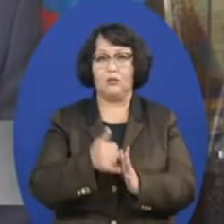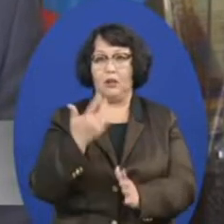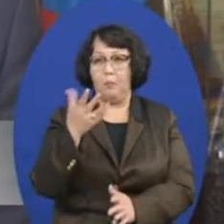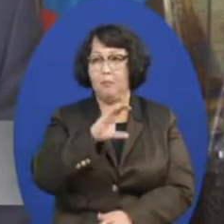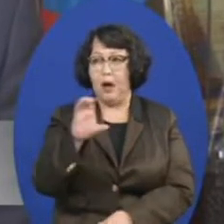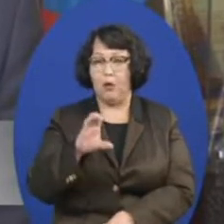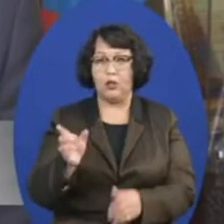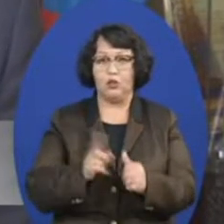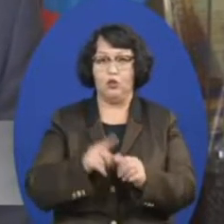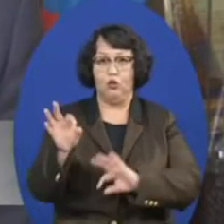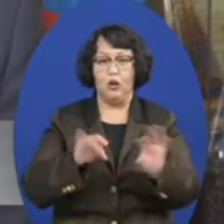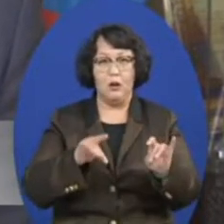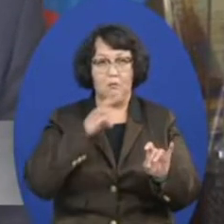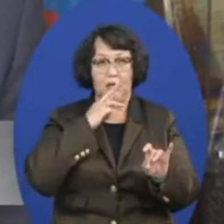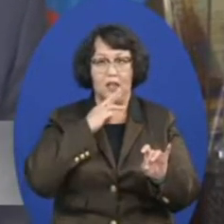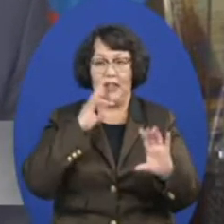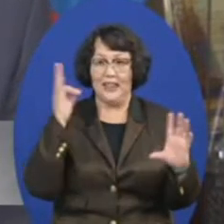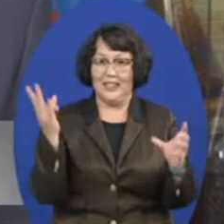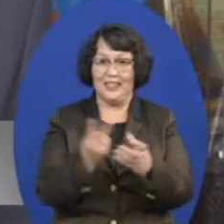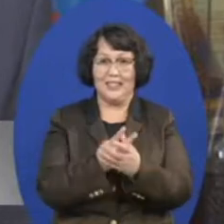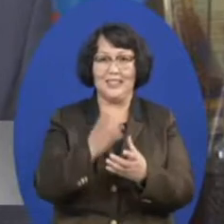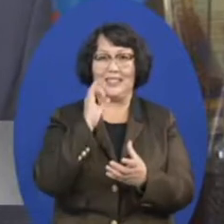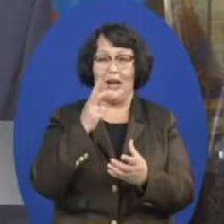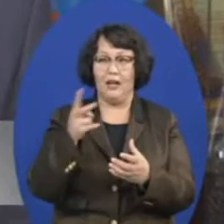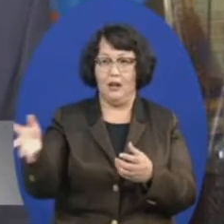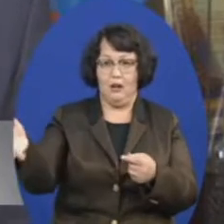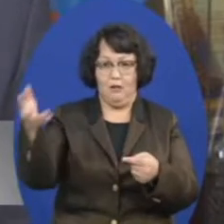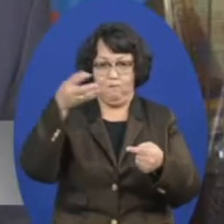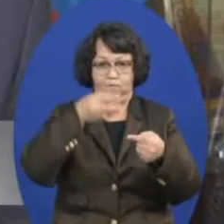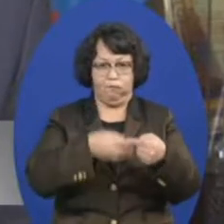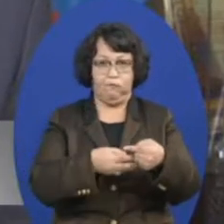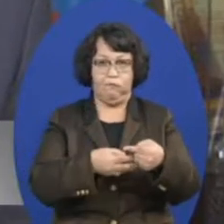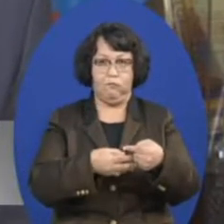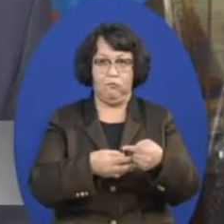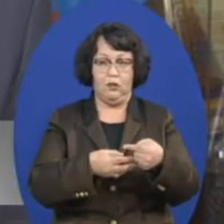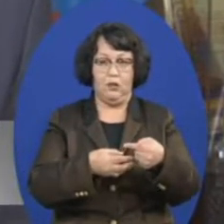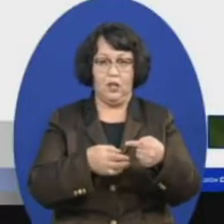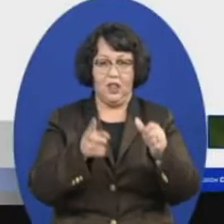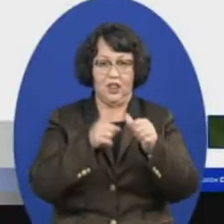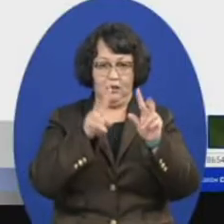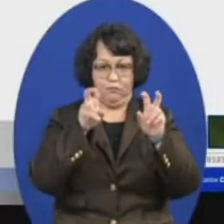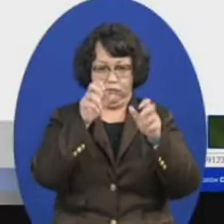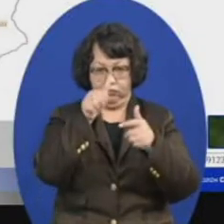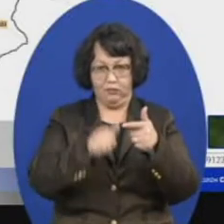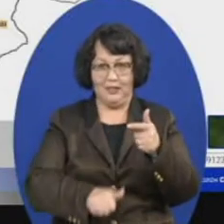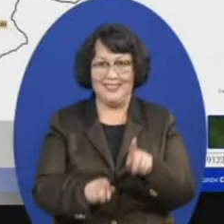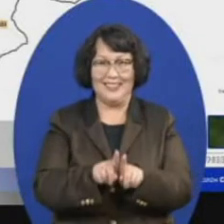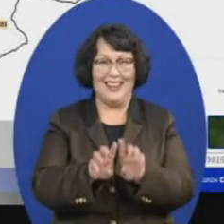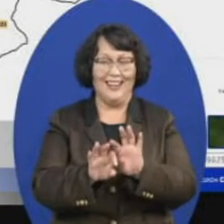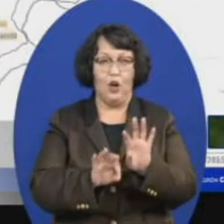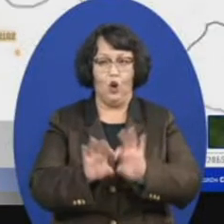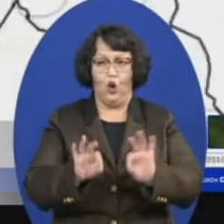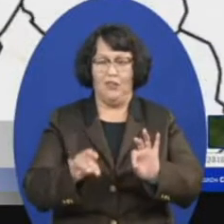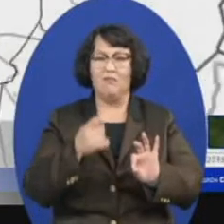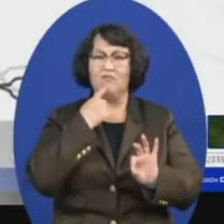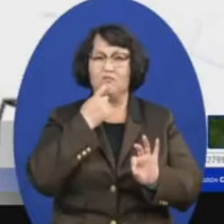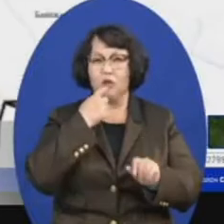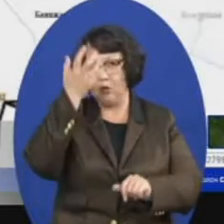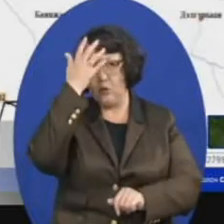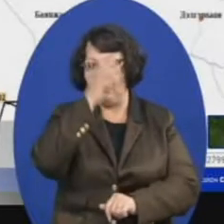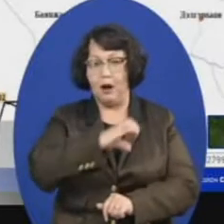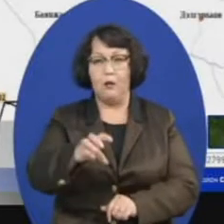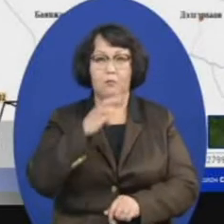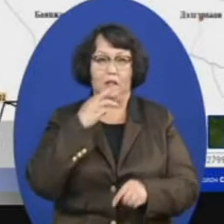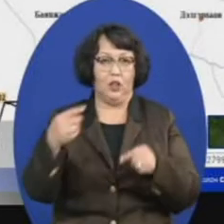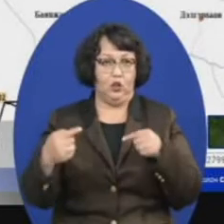гэсэн үг байхгүй. Тэгэхээр нөгөө мэдээлэл нэгтгэж чаддгүй, мэдээлэл нэгтгэж чадахгүй болохоор дүн шинжилгээ зөв гарч ирдэг. Төрийн байгууллагуудын мэдээлэл